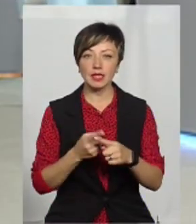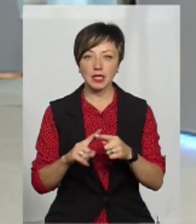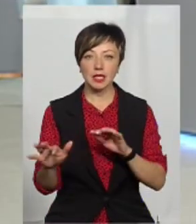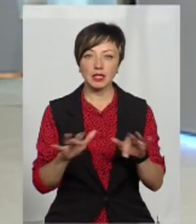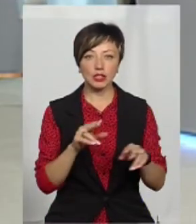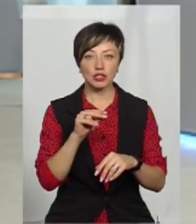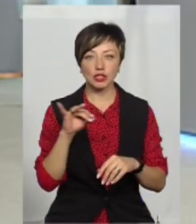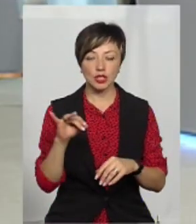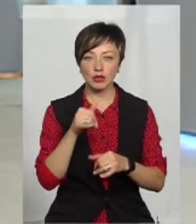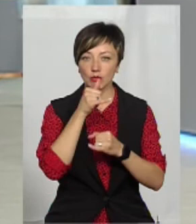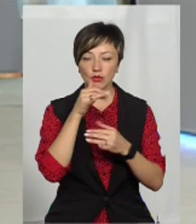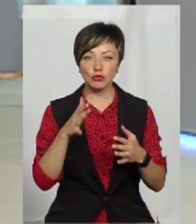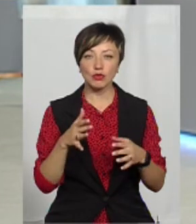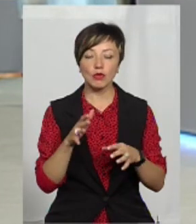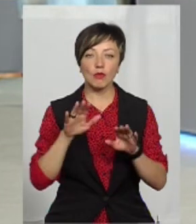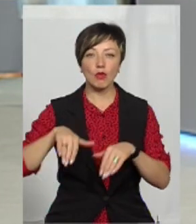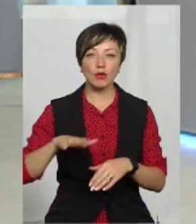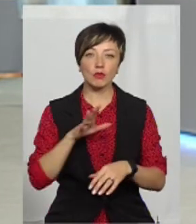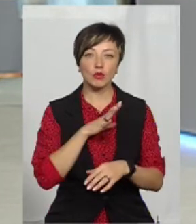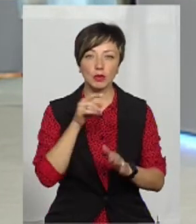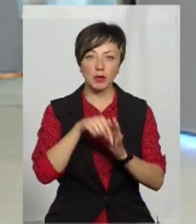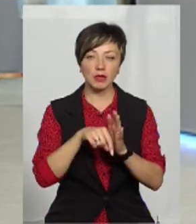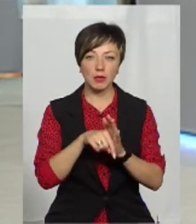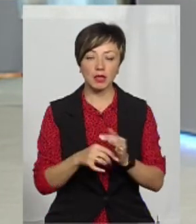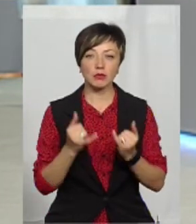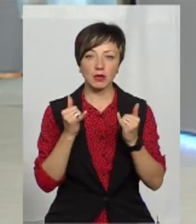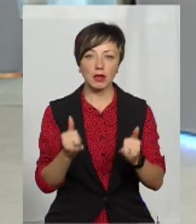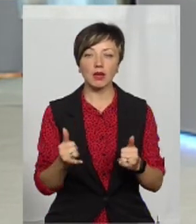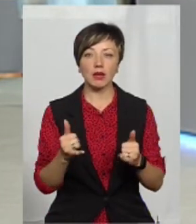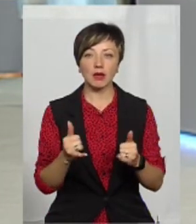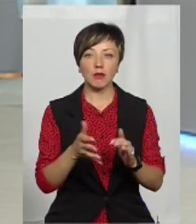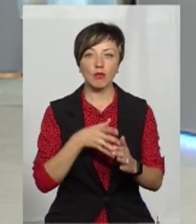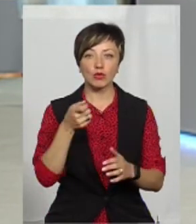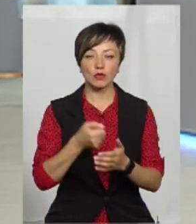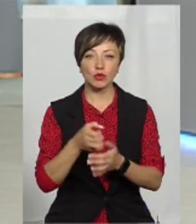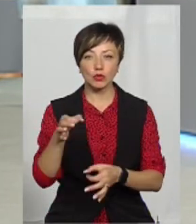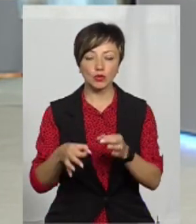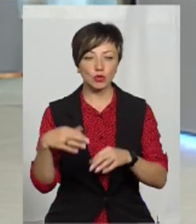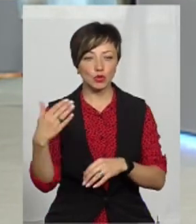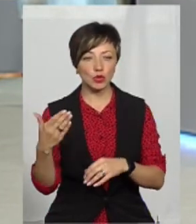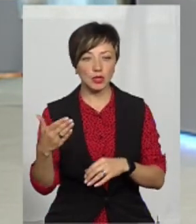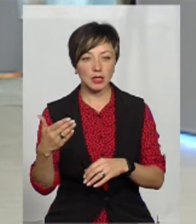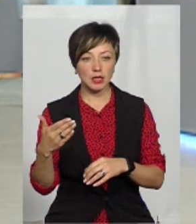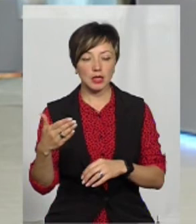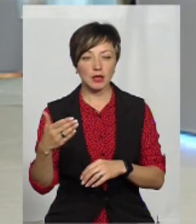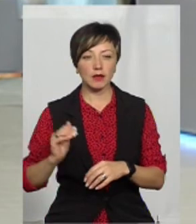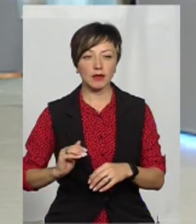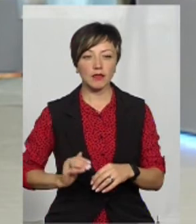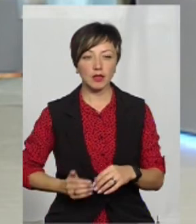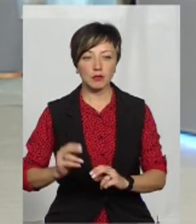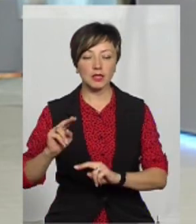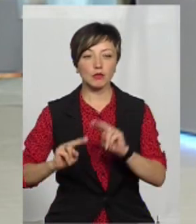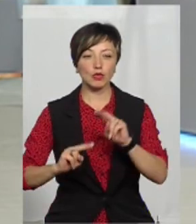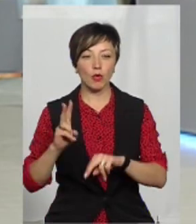такі дії, чи не можуть вони потім бути предметом для позову до суду зі сторони саме з